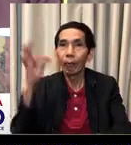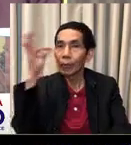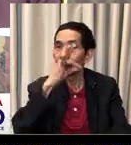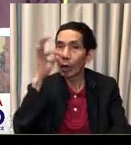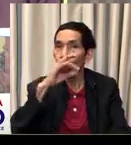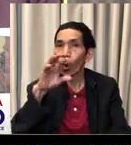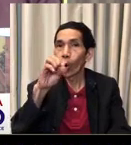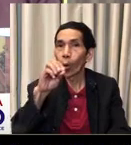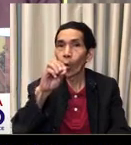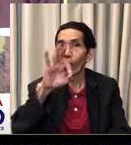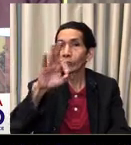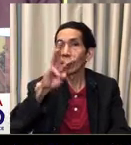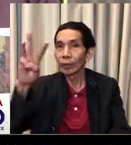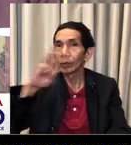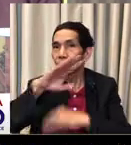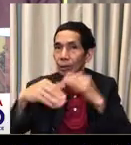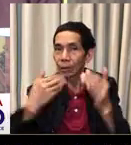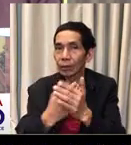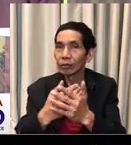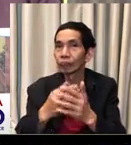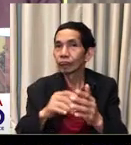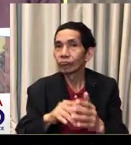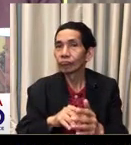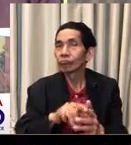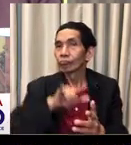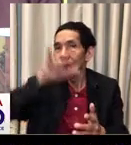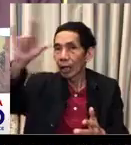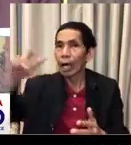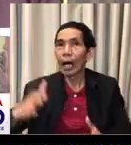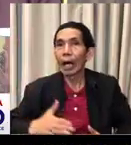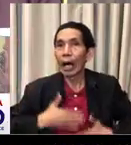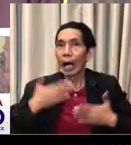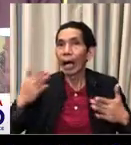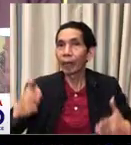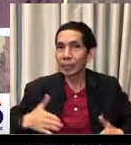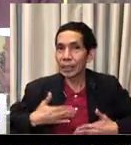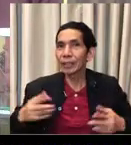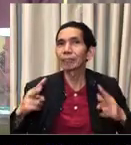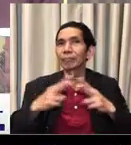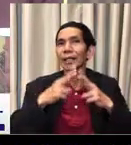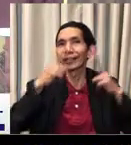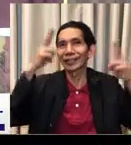Pilipinong OFW sa buong mundo at immigrants. Happy Valentine's.